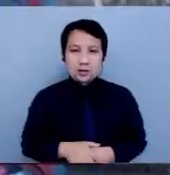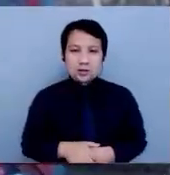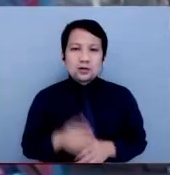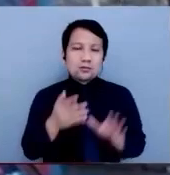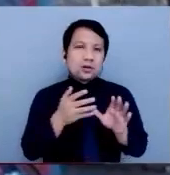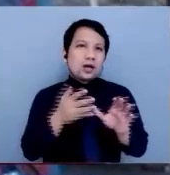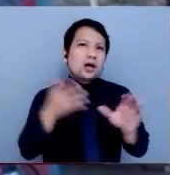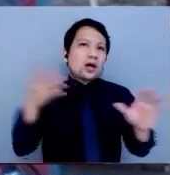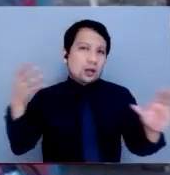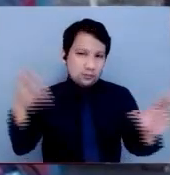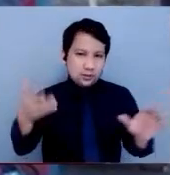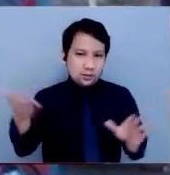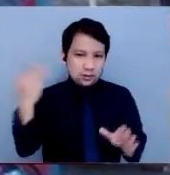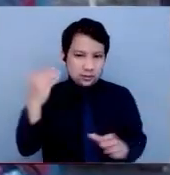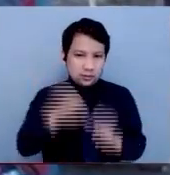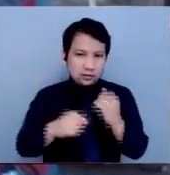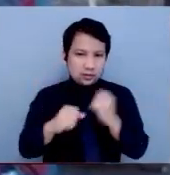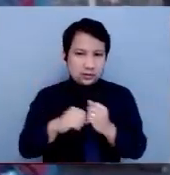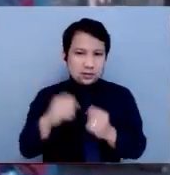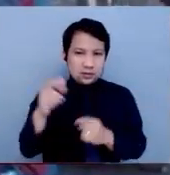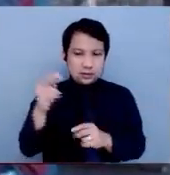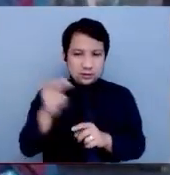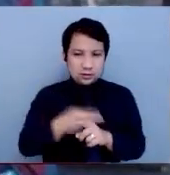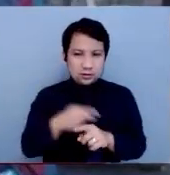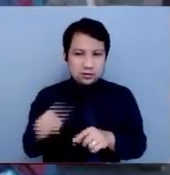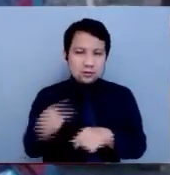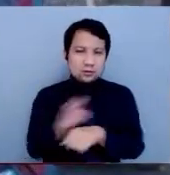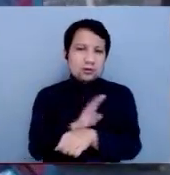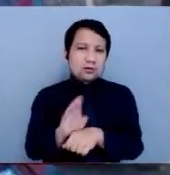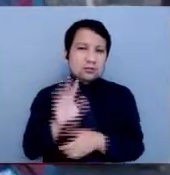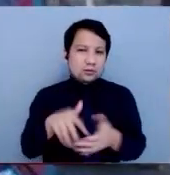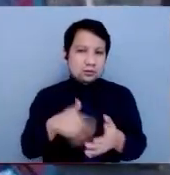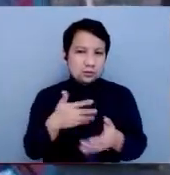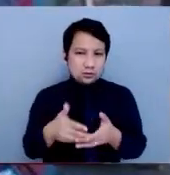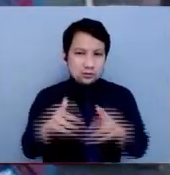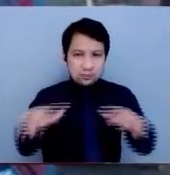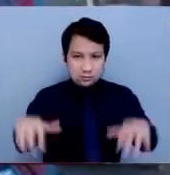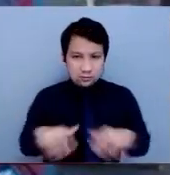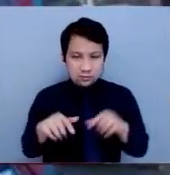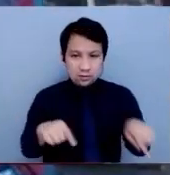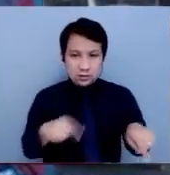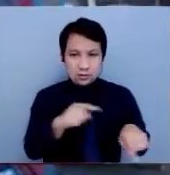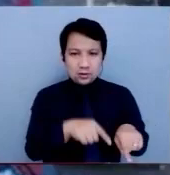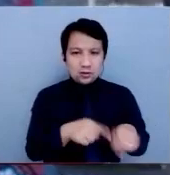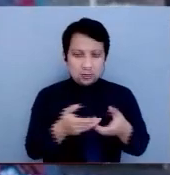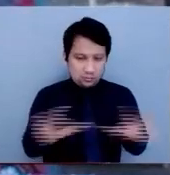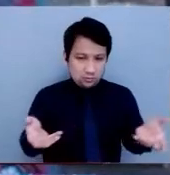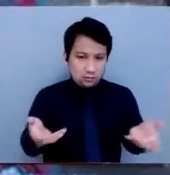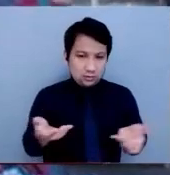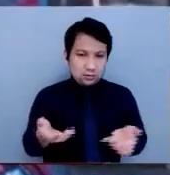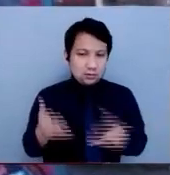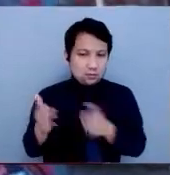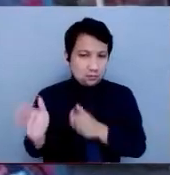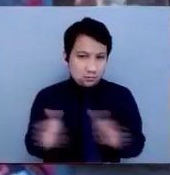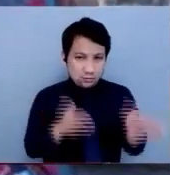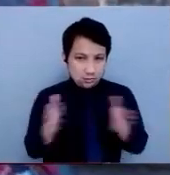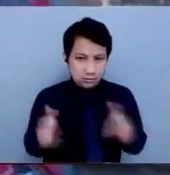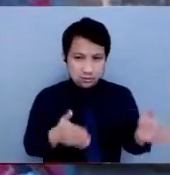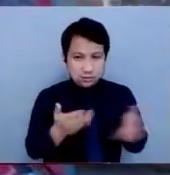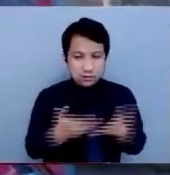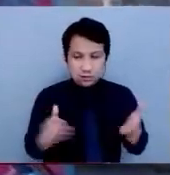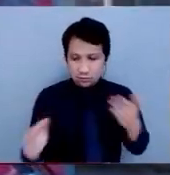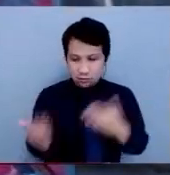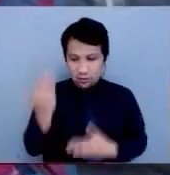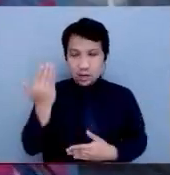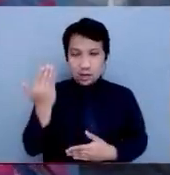ng pila last year po, November, busy po din po kami sa work po, like this one po. Nagpe-prepare po kami ng sa umaga, ng